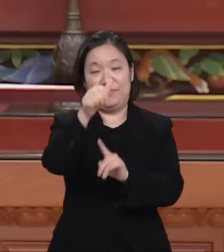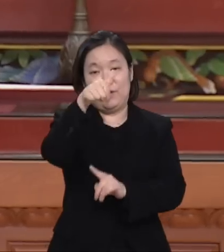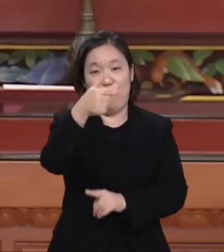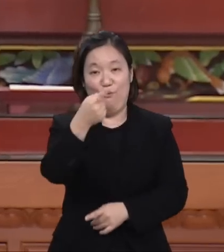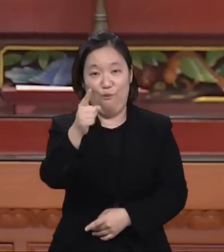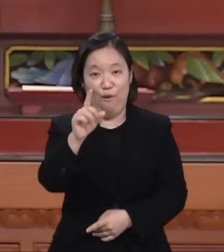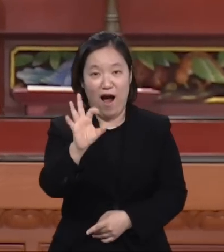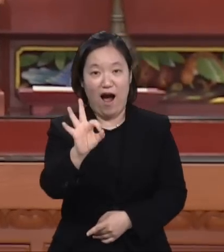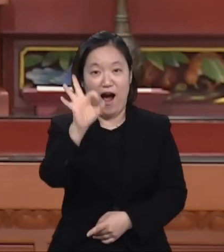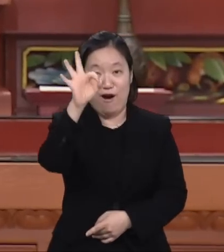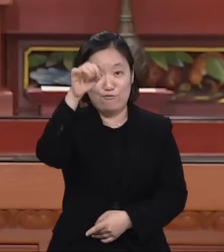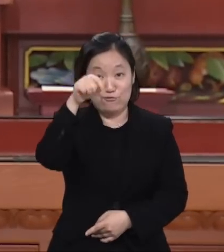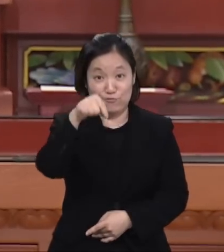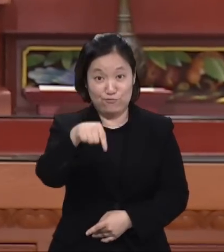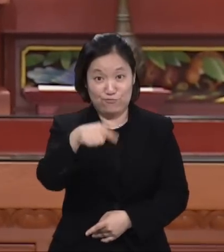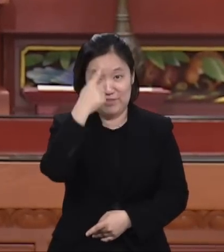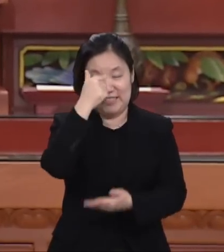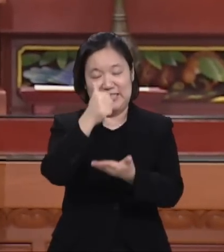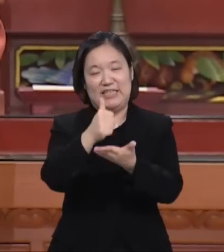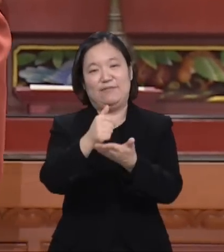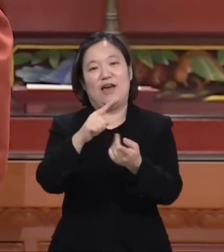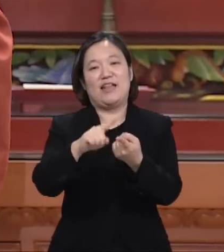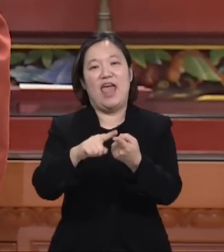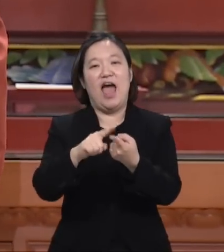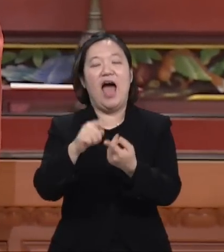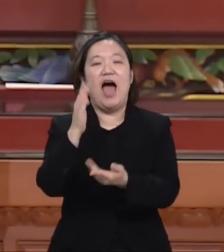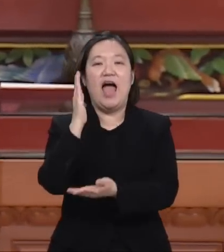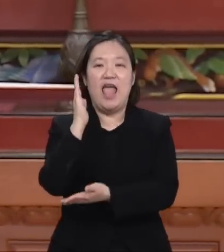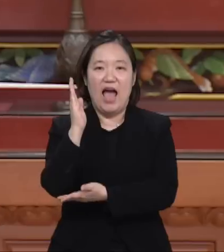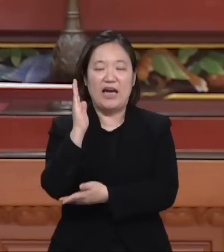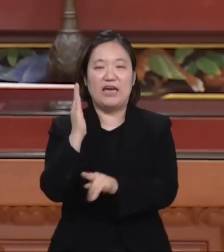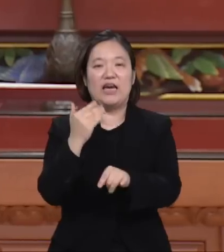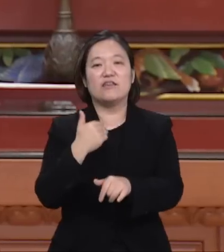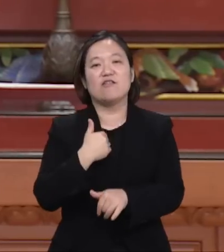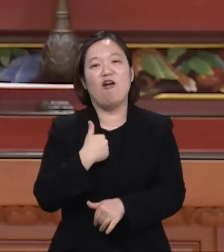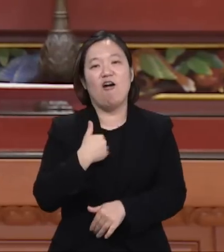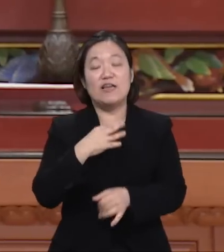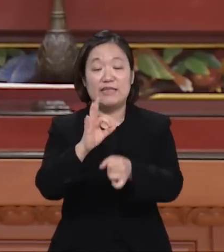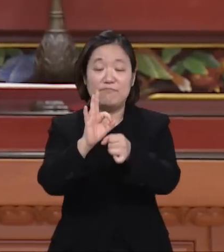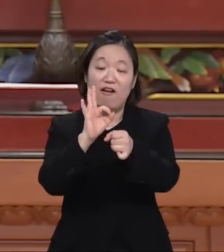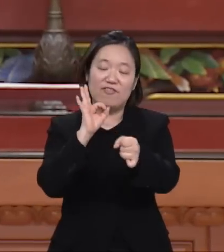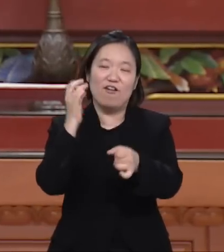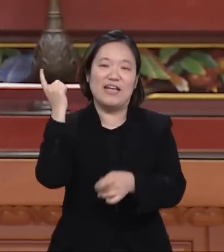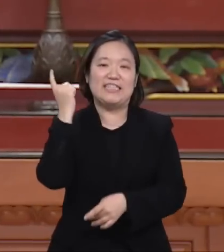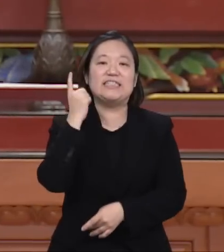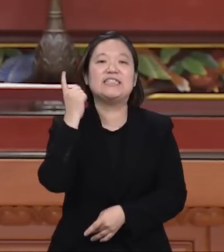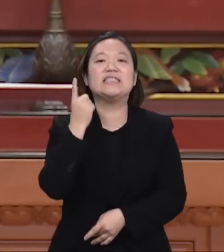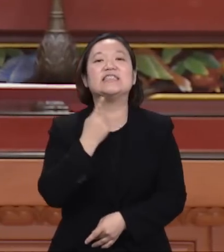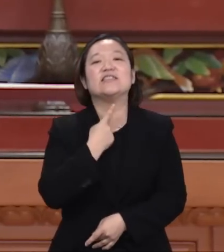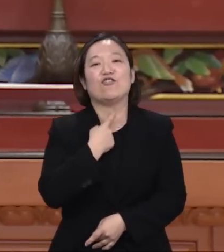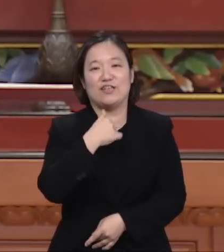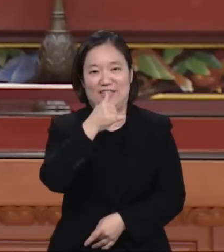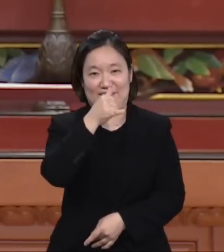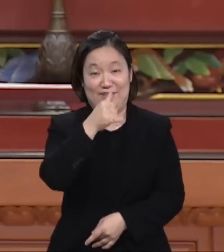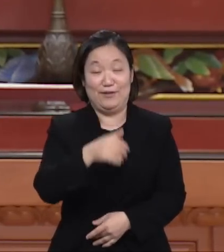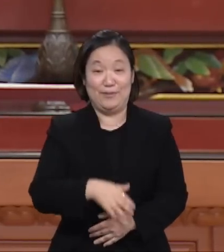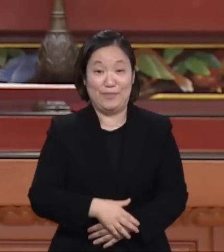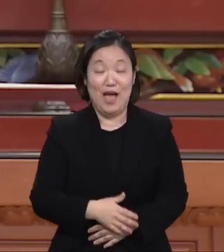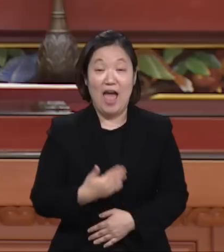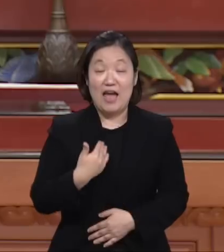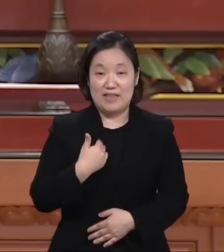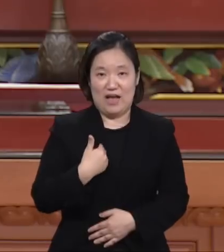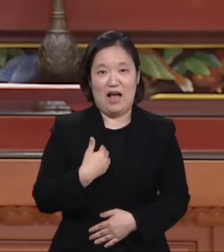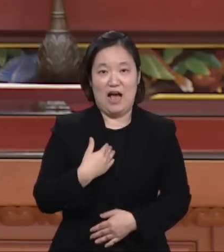예수님에 대한 이야기는 제가 사실 10여 년 전에 이미 들었어요 10여년 전에 제가